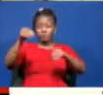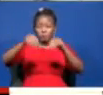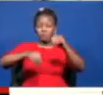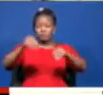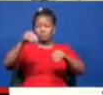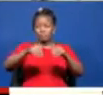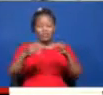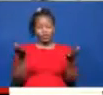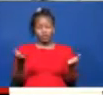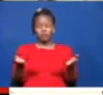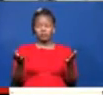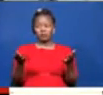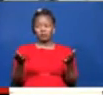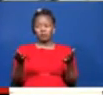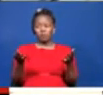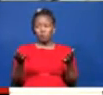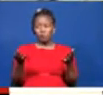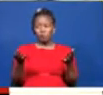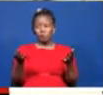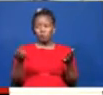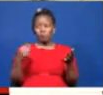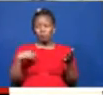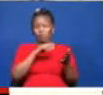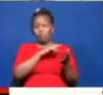ilikuwa na mazukumo